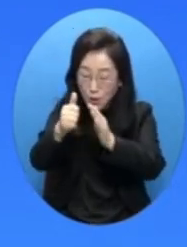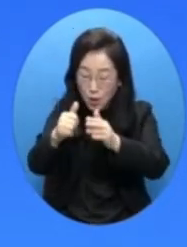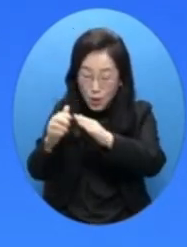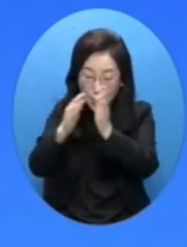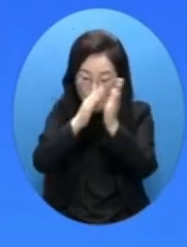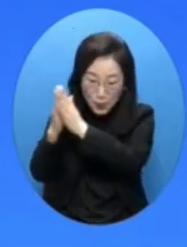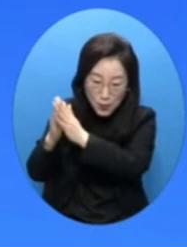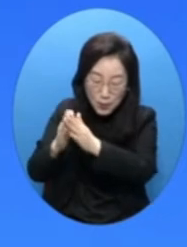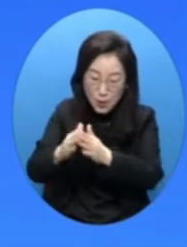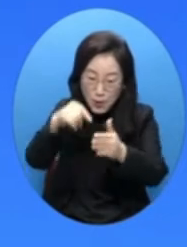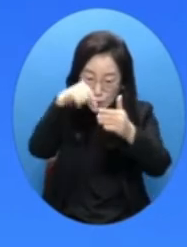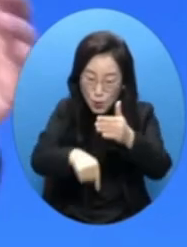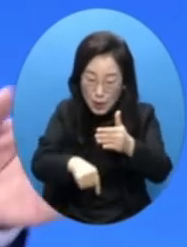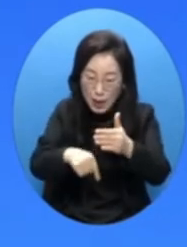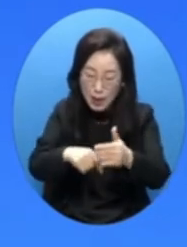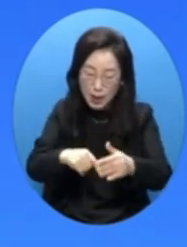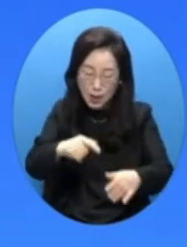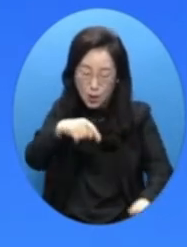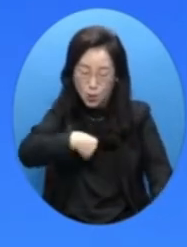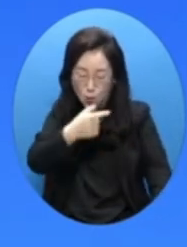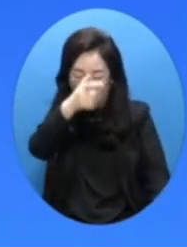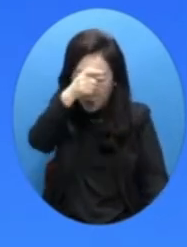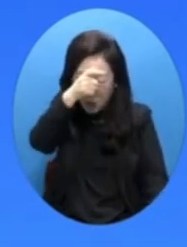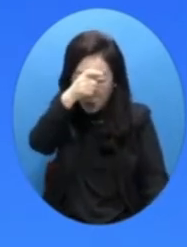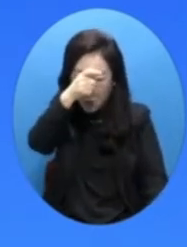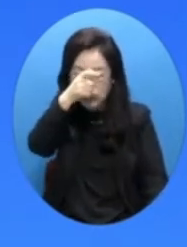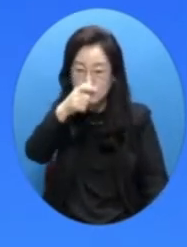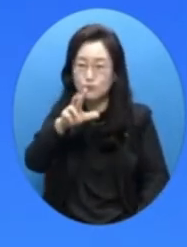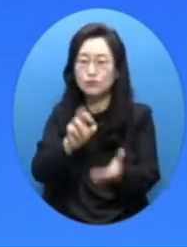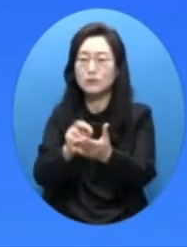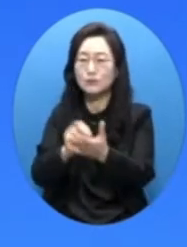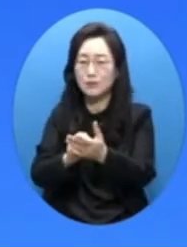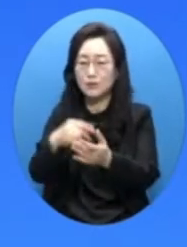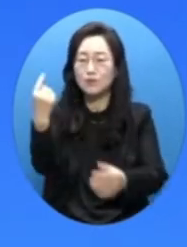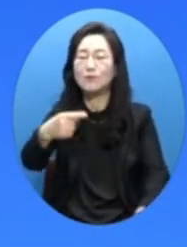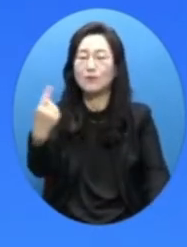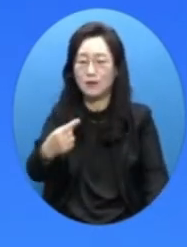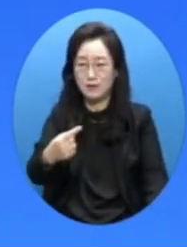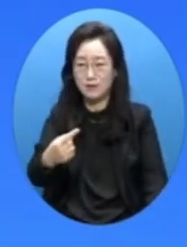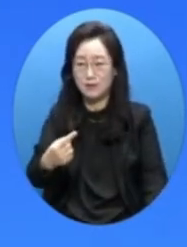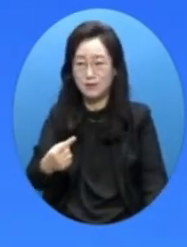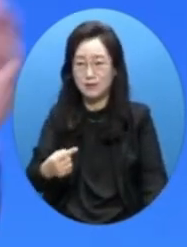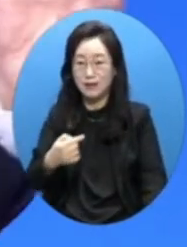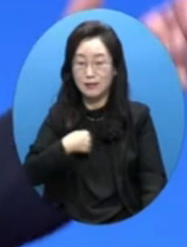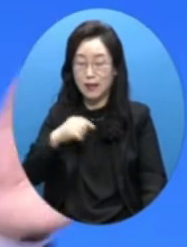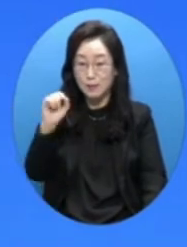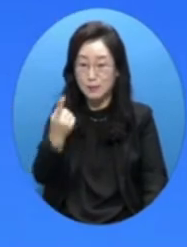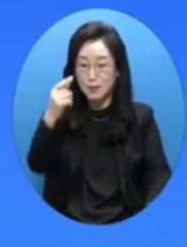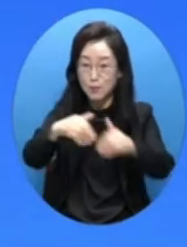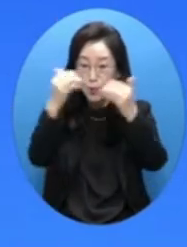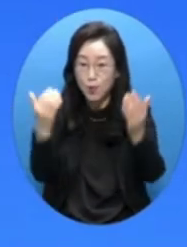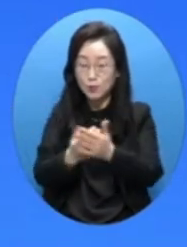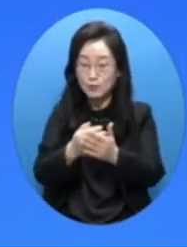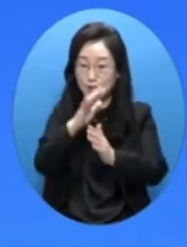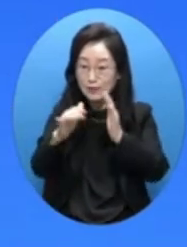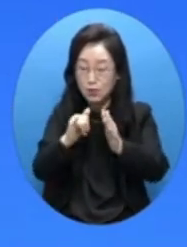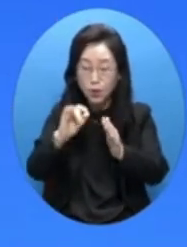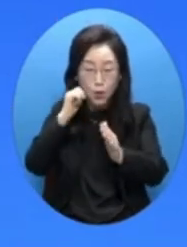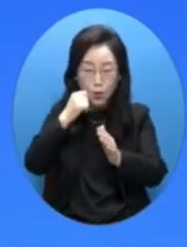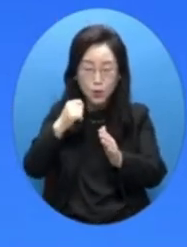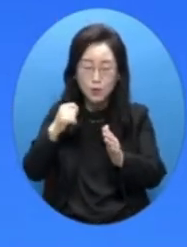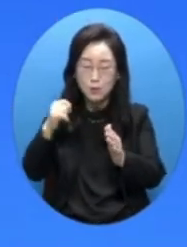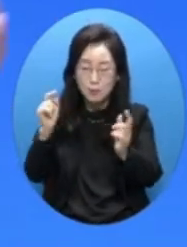주님께서 살지 아니하고 내 뜻과 내 고속도로 사기 때문에 문제가 어려움에 다가오는 것입니다 나랑 말미암아 온 가정이 어려움을 겪게 되는 것입니다